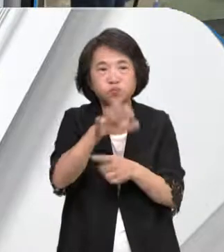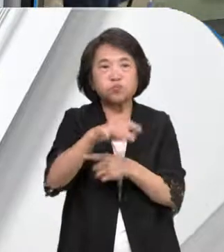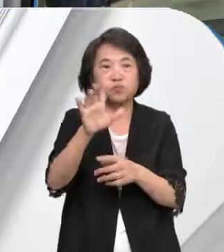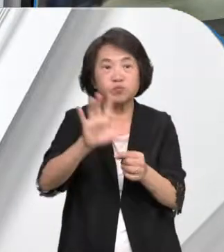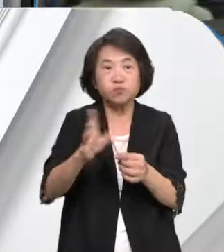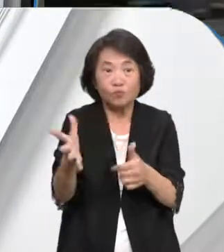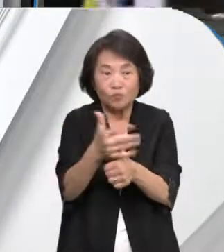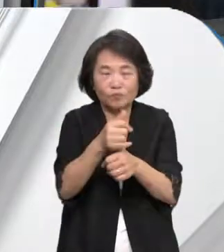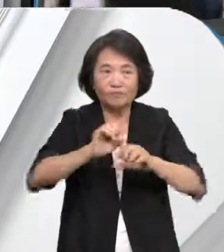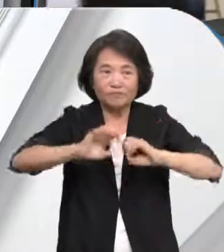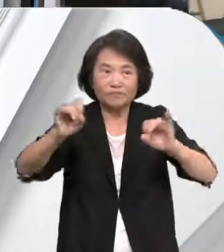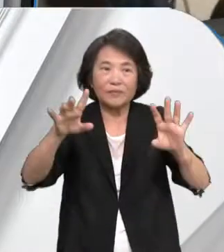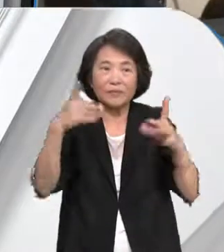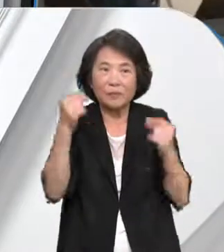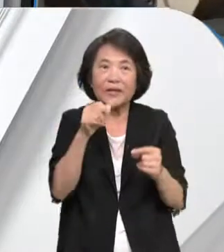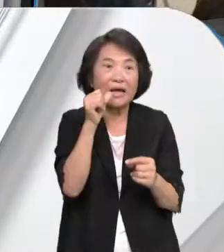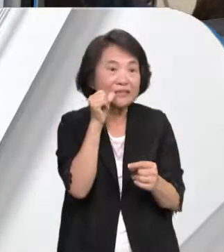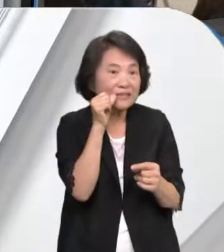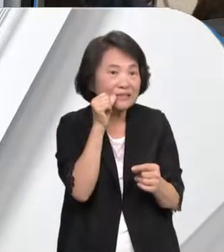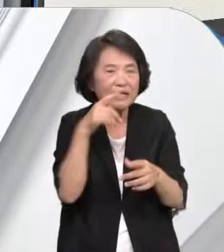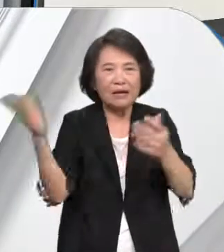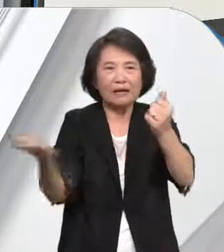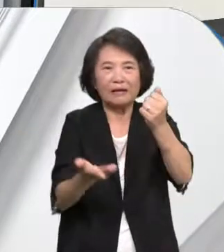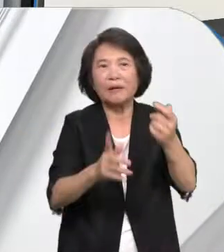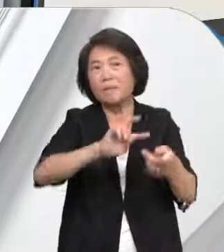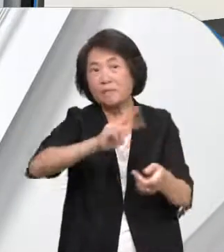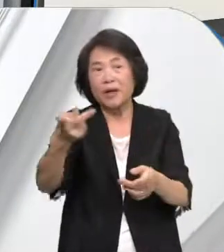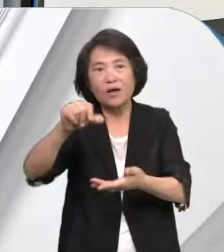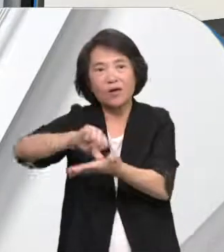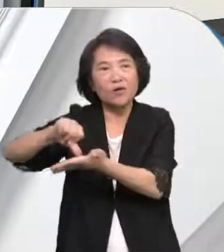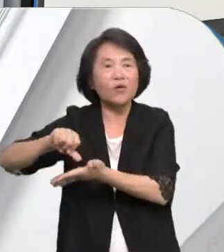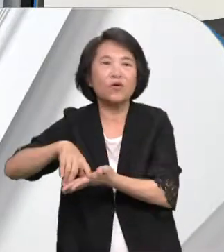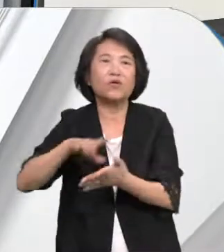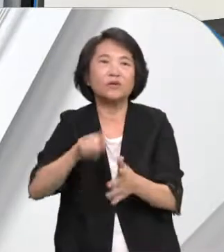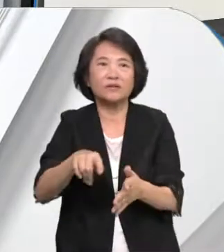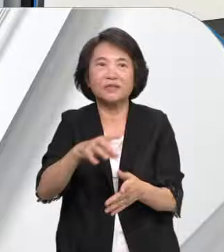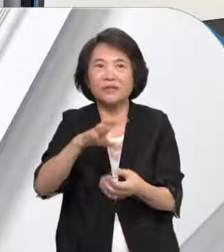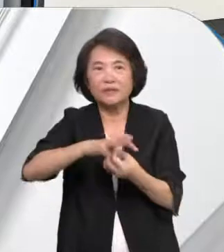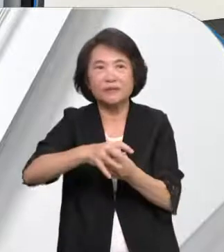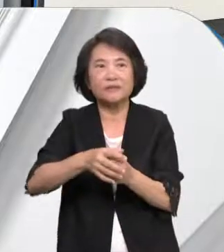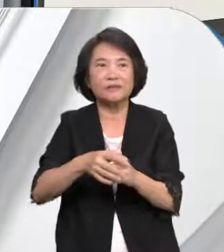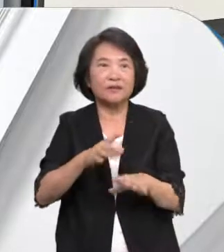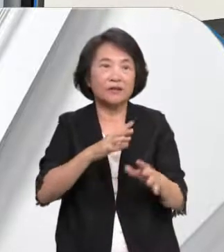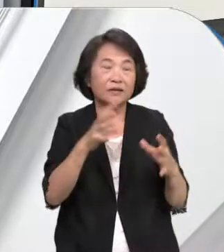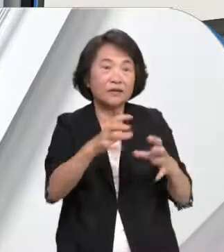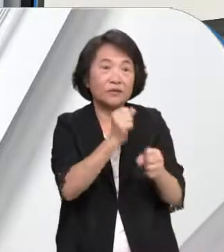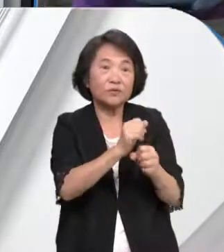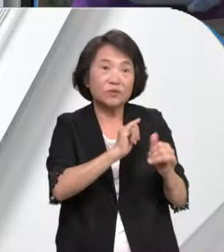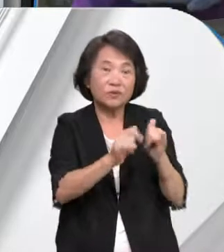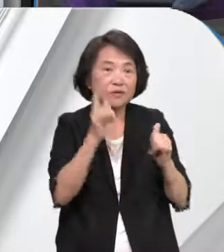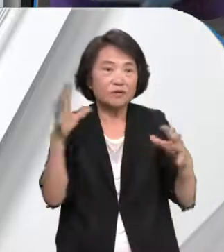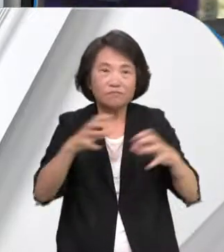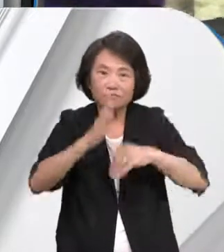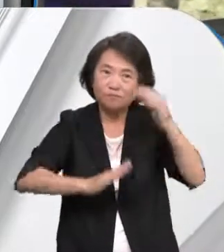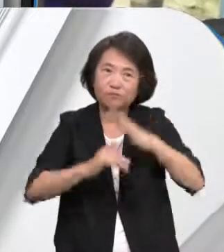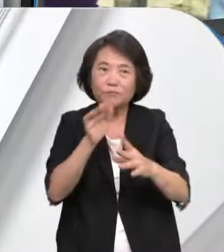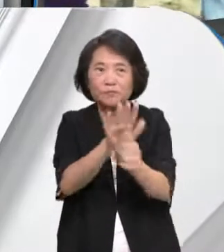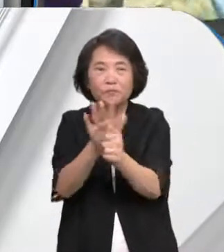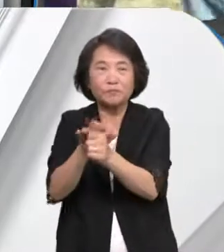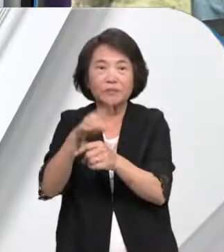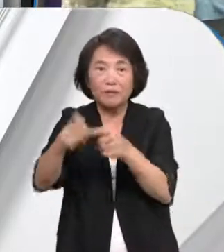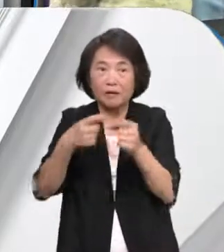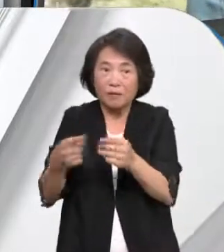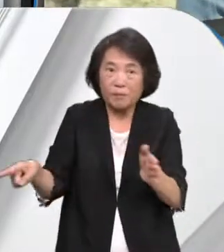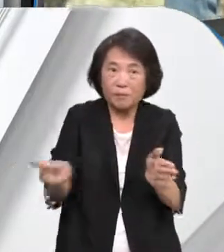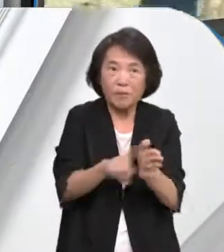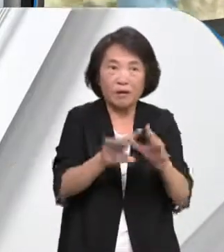业署鼓励农民年代种槟榔的就来种种两种内蒙，还能合作社在穷下葡萄，所以十年来